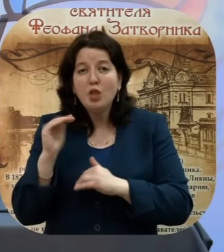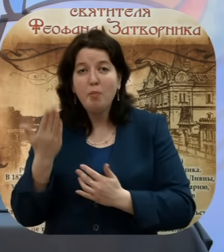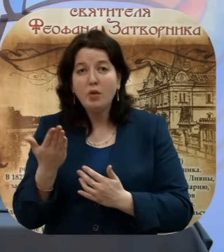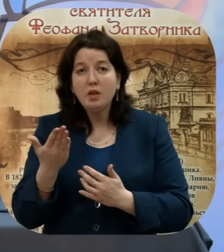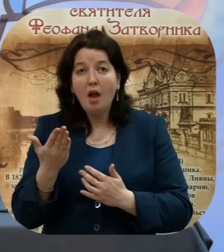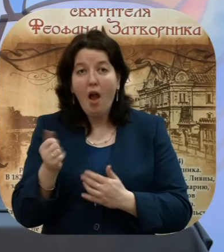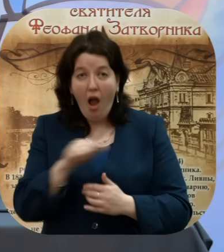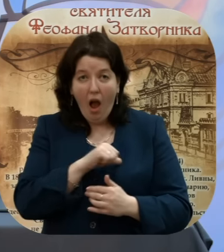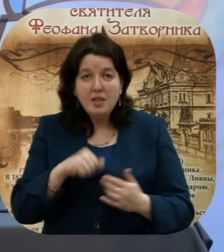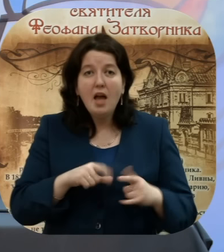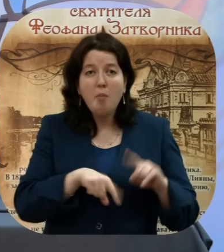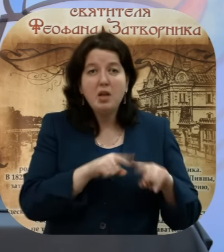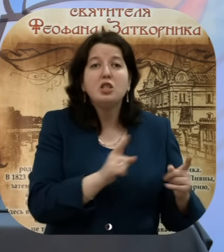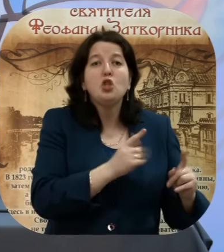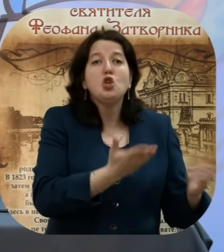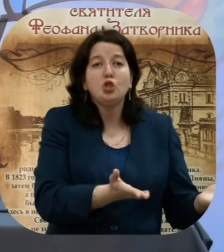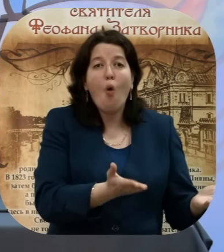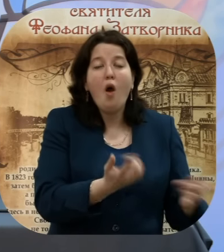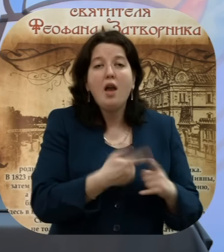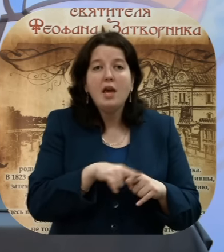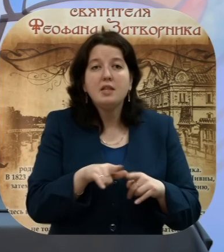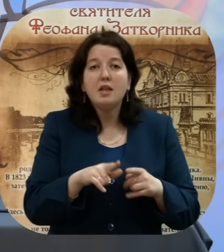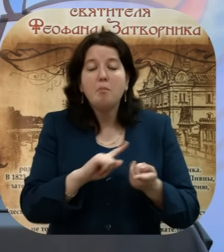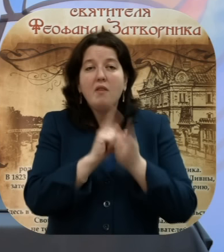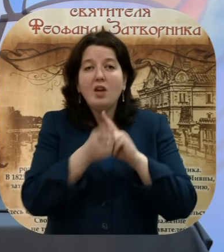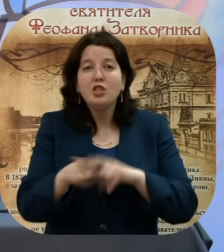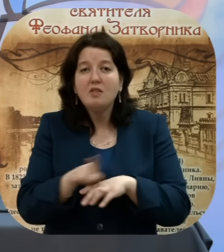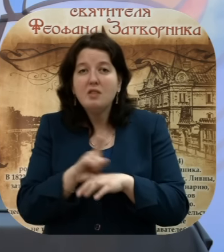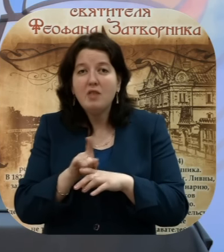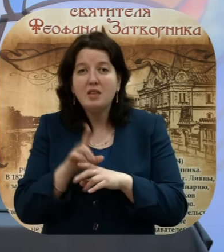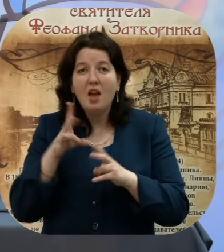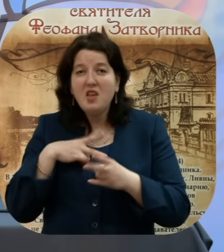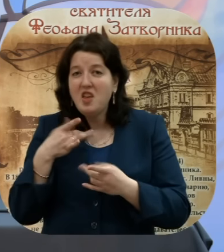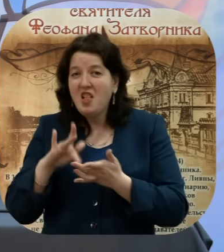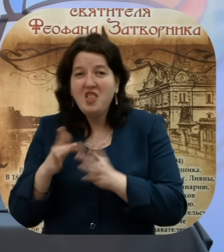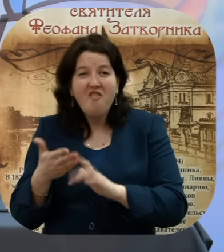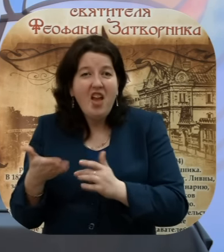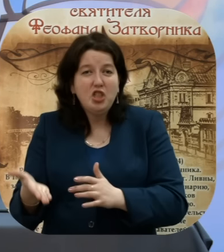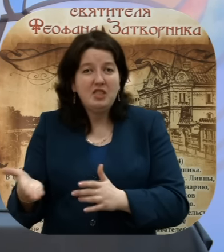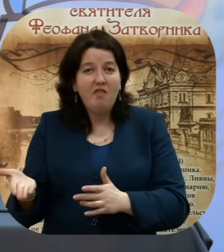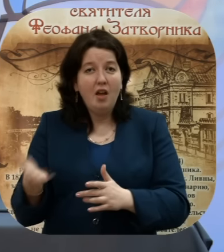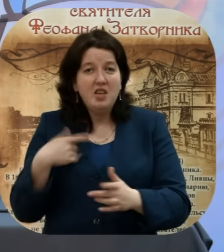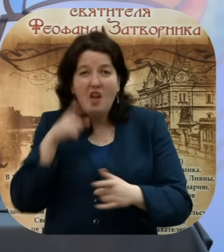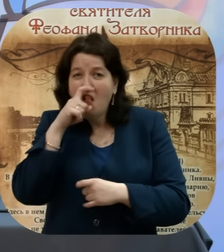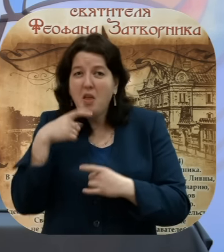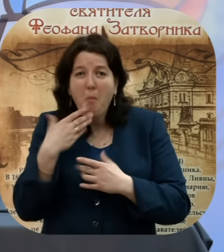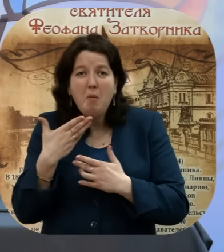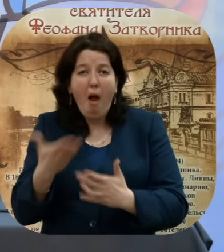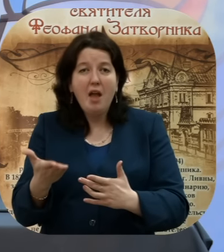Во что же это превращается? Это что, лукавство какое-то? Или невежество? Или непонимание?